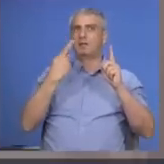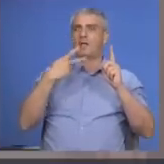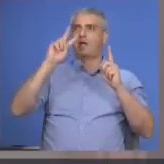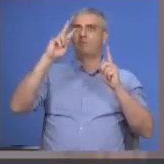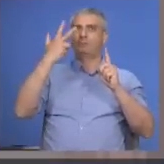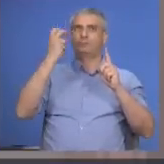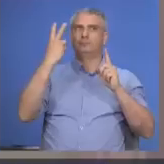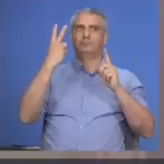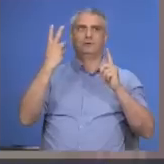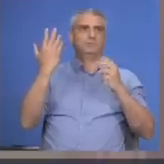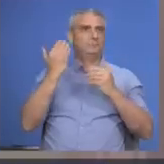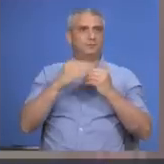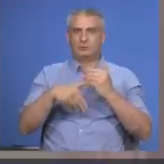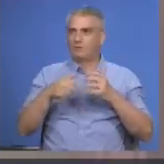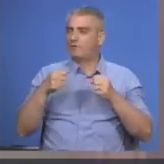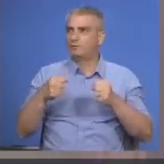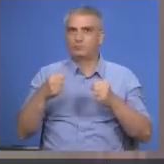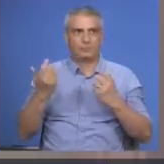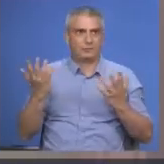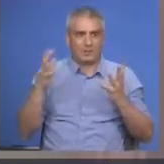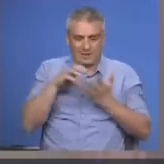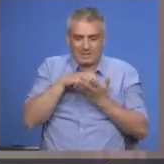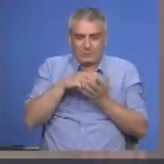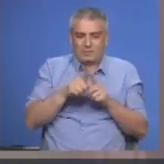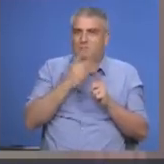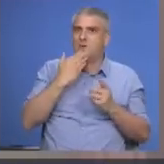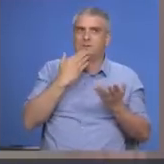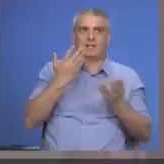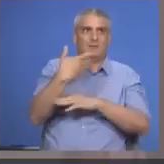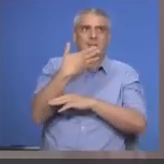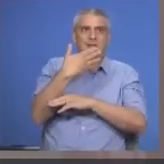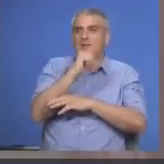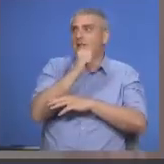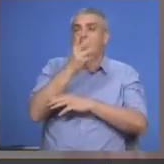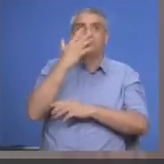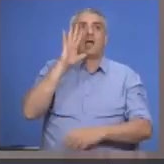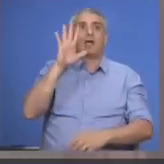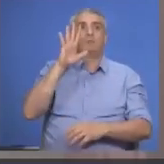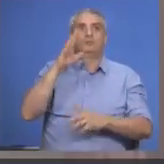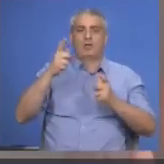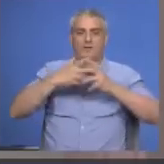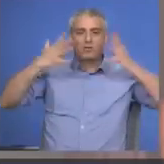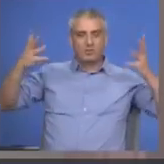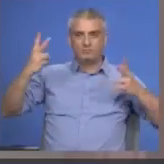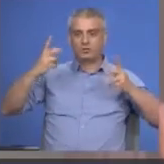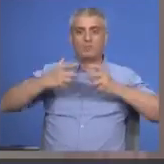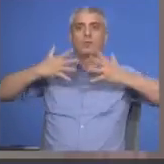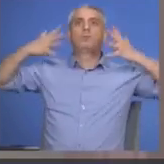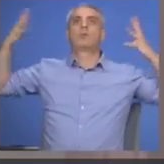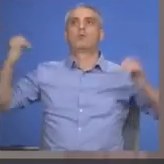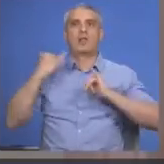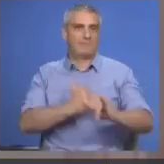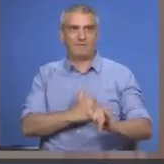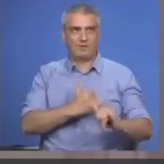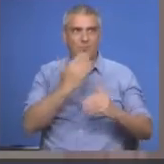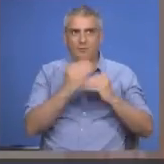כפול. בסופו של דבר בשוק כל כך ריכוזי כמו ישראל, המדינה הריכוזית יותר ב-OECD, עם 5 מגה מונופולים ושני מונופולים ענקיים ביבוא, בסופו